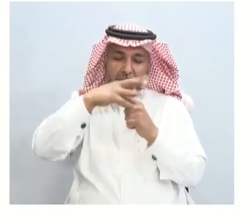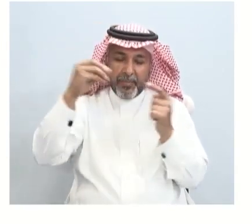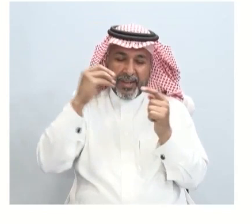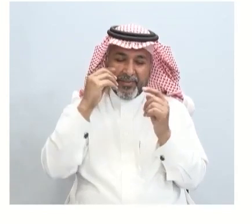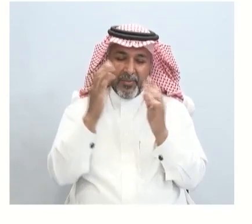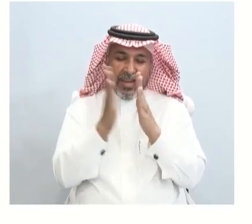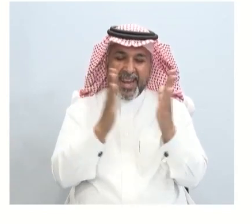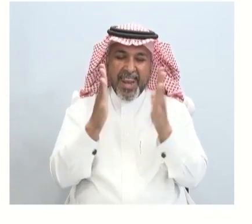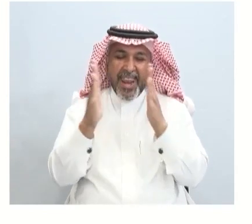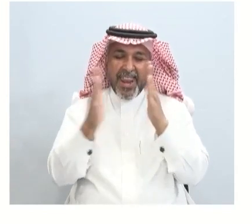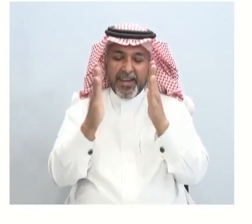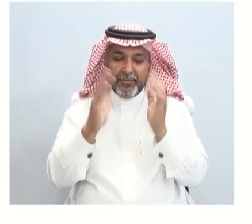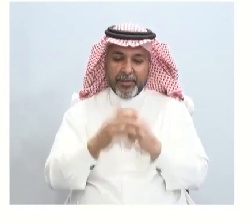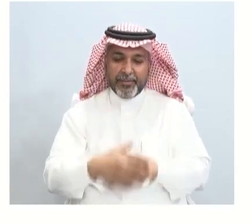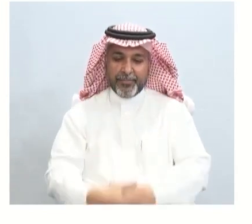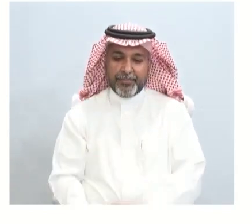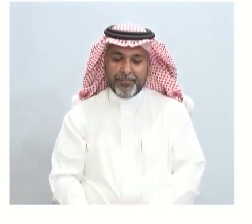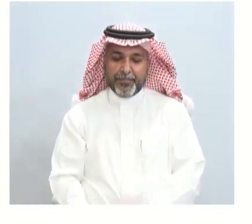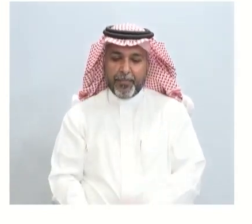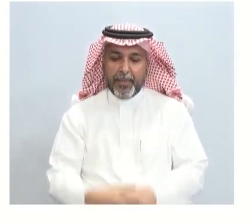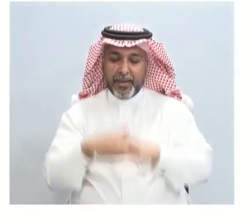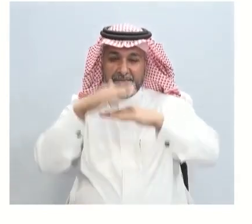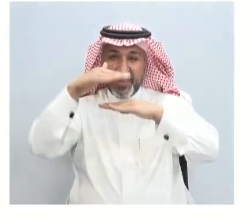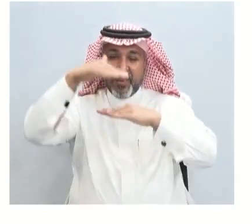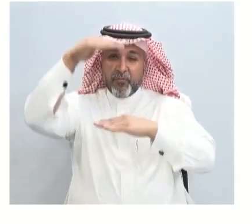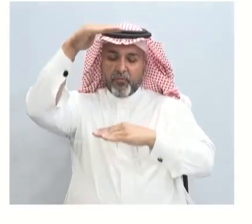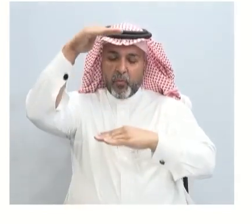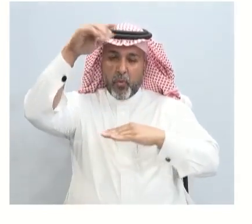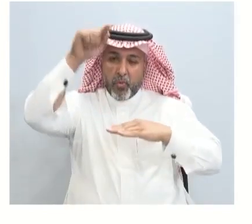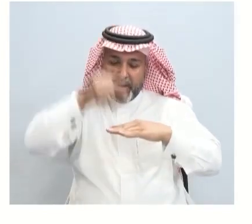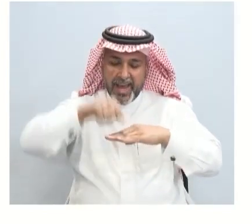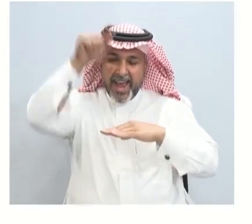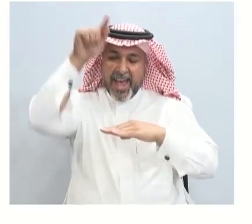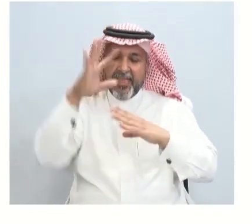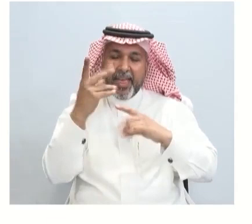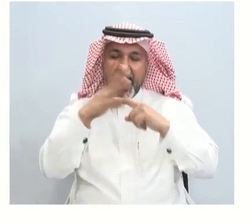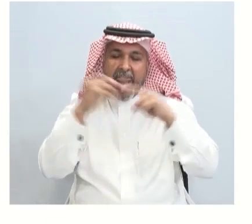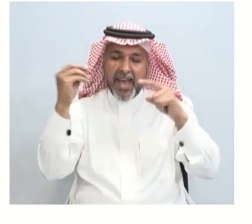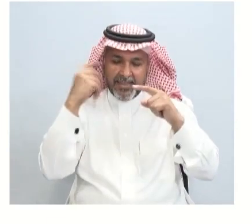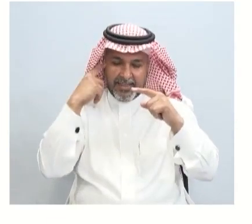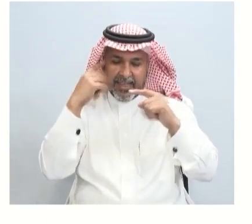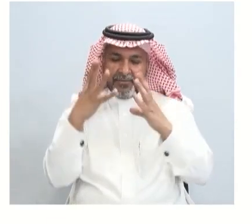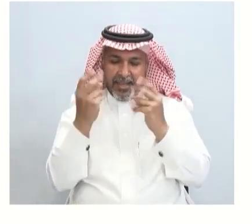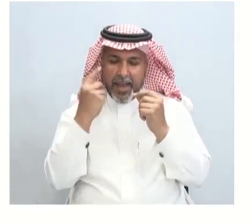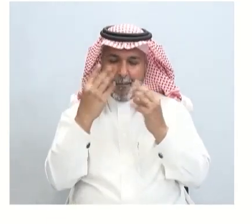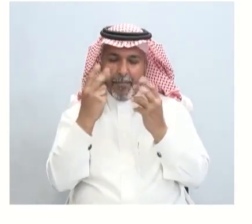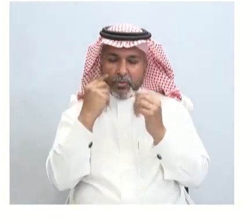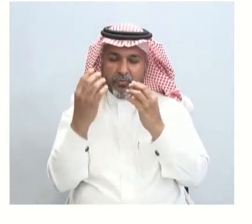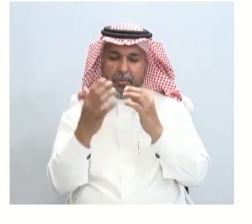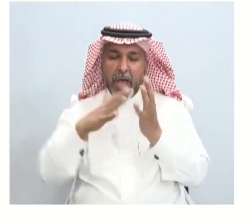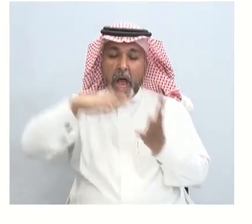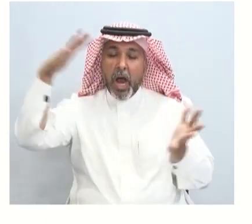فال الارتفاع هذا من موجب واحد او من السالب واحد الى الموجب واحد يساوي اين ونصف هذا